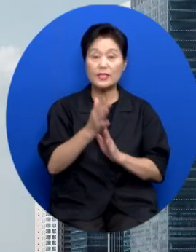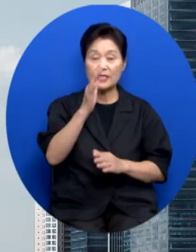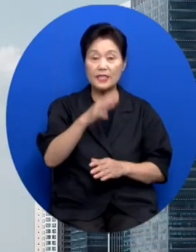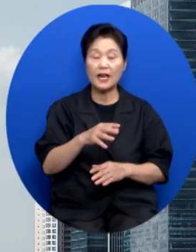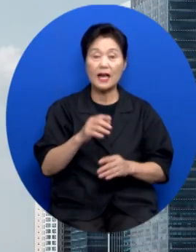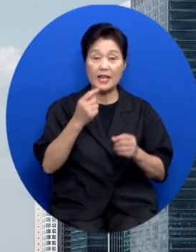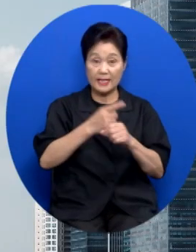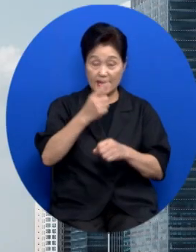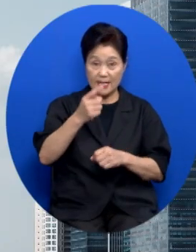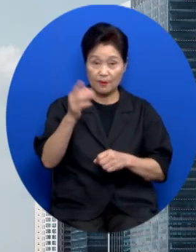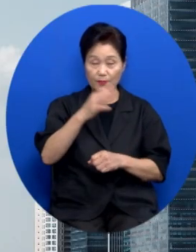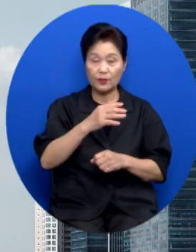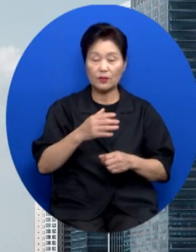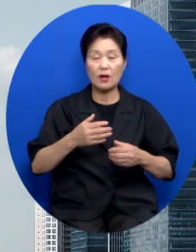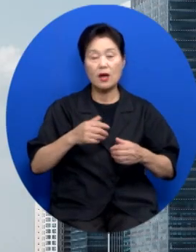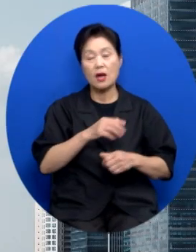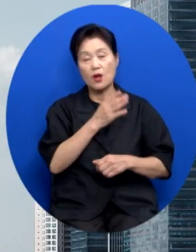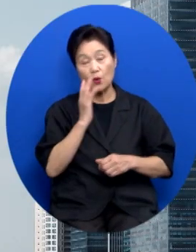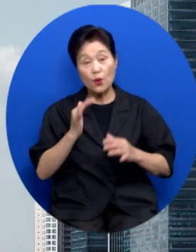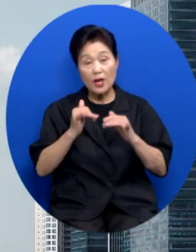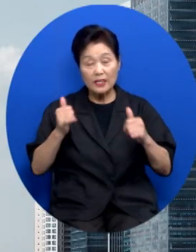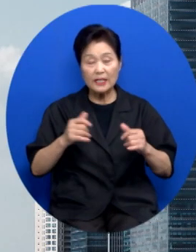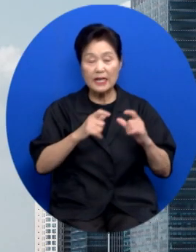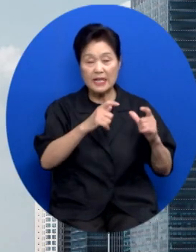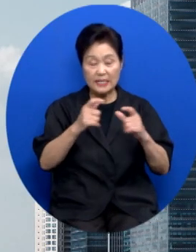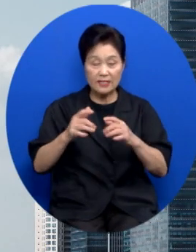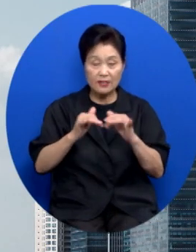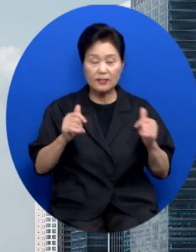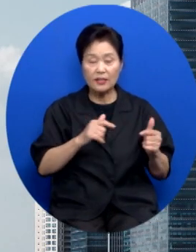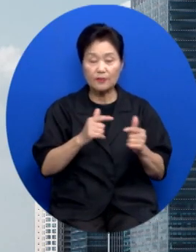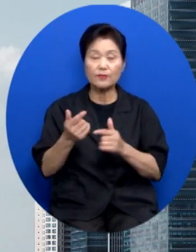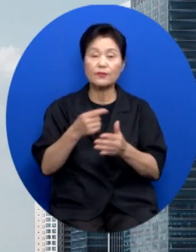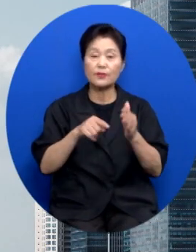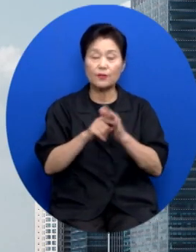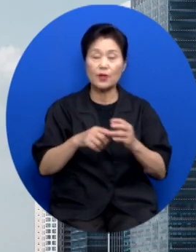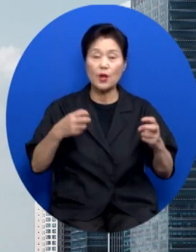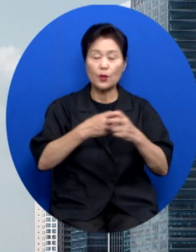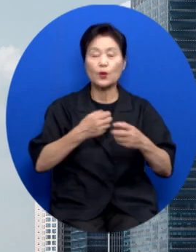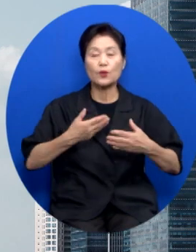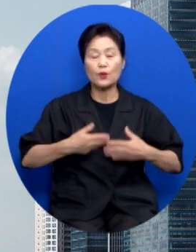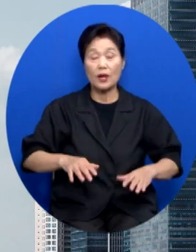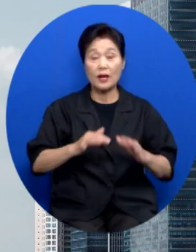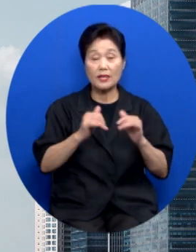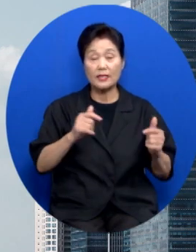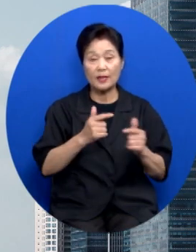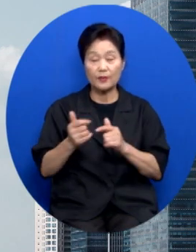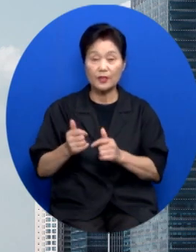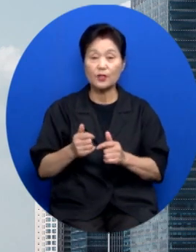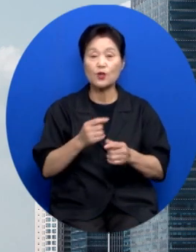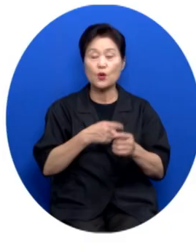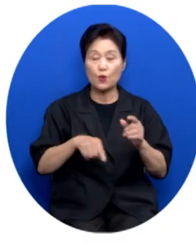서울시가 내년부터 노약자와 지역 주민을 위한 교통약자 동행 자율주행 버스를 선보입니다.